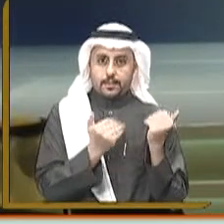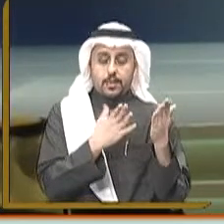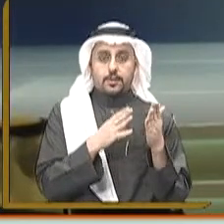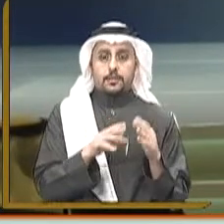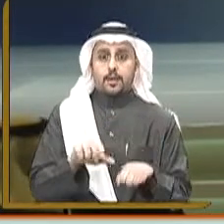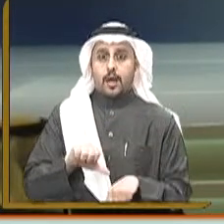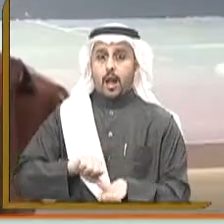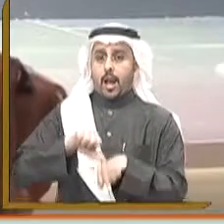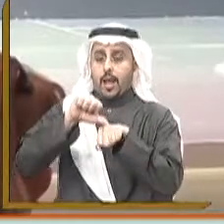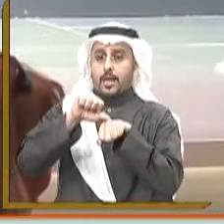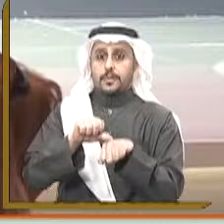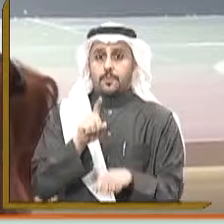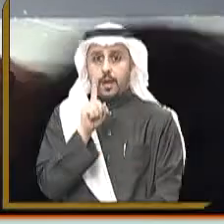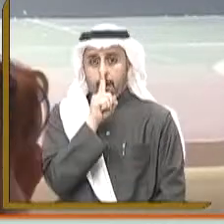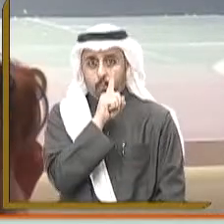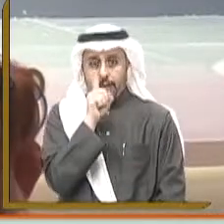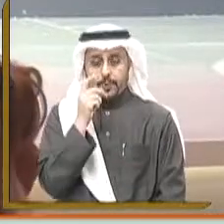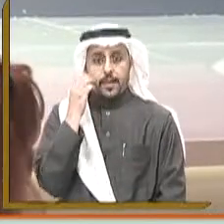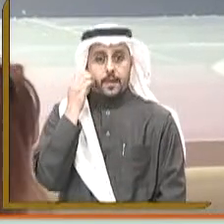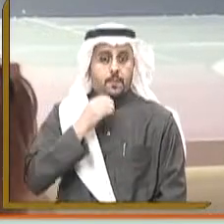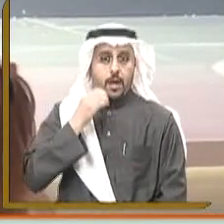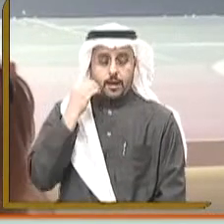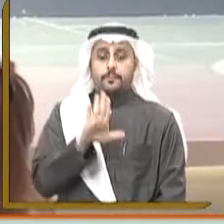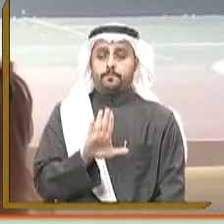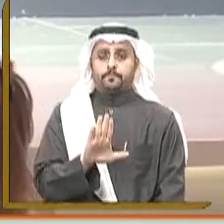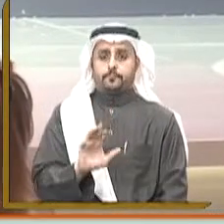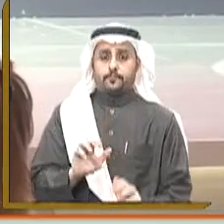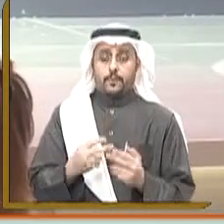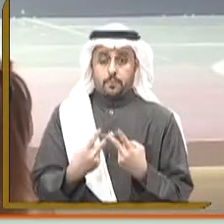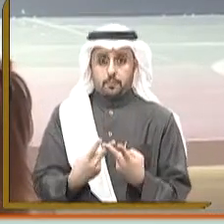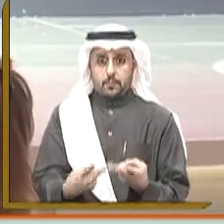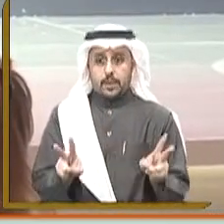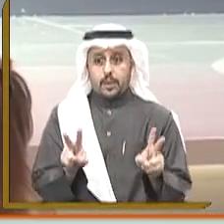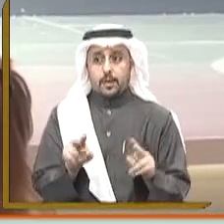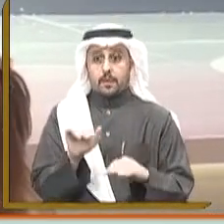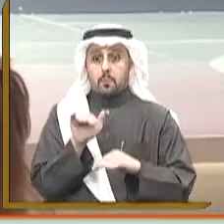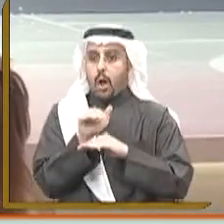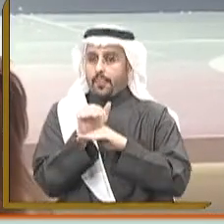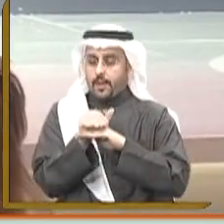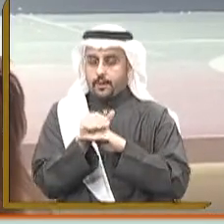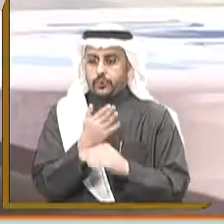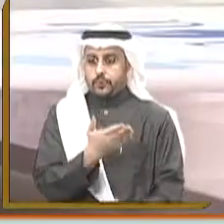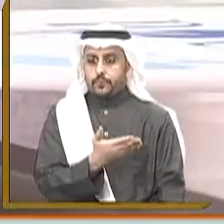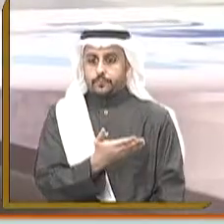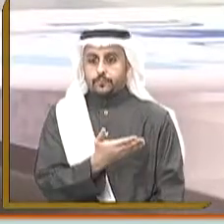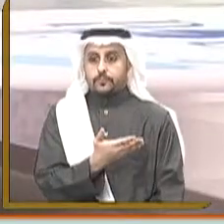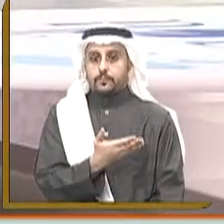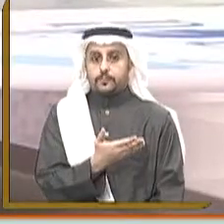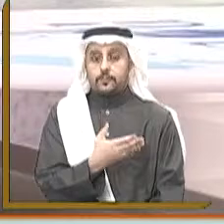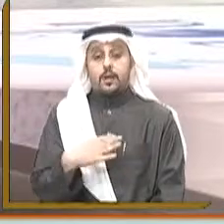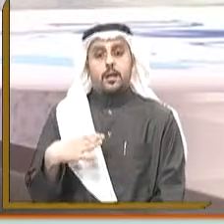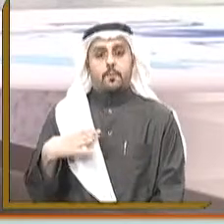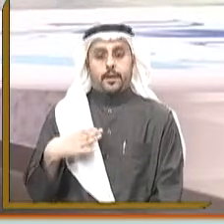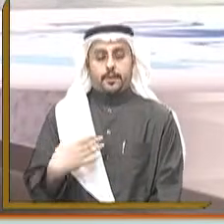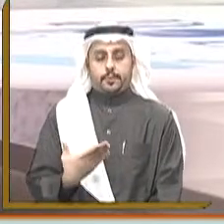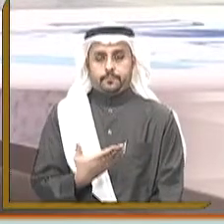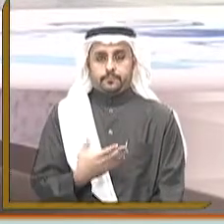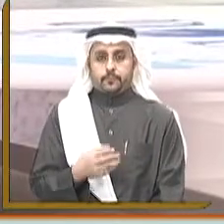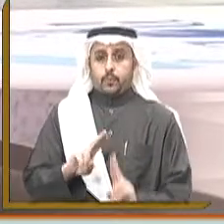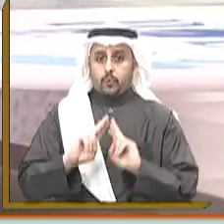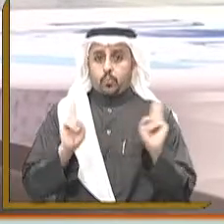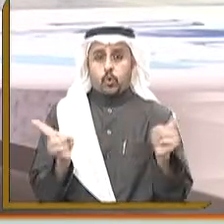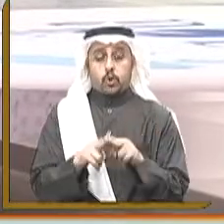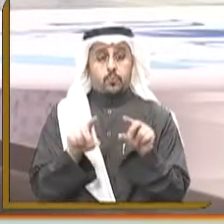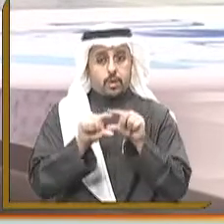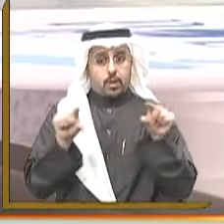العاصمة الإماراتية أبوظبي، حيث تطرق سموه خلال ندوة حوارية في ثنايا المؤتمر إلى عدة